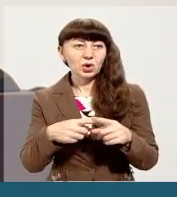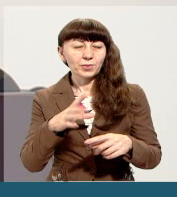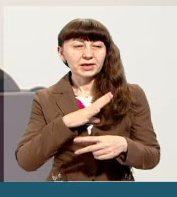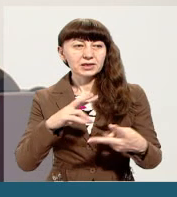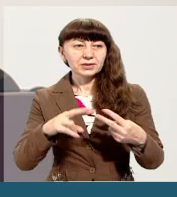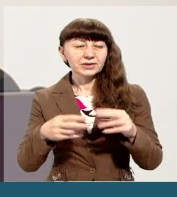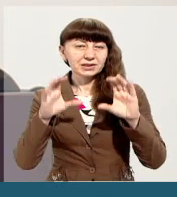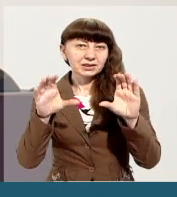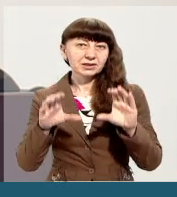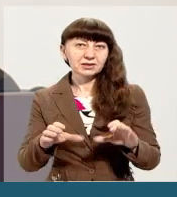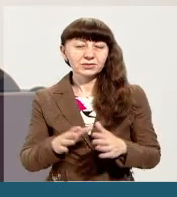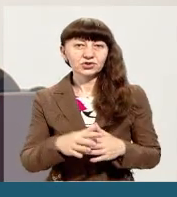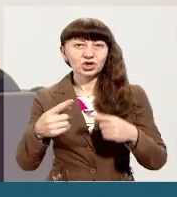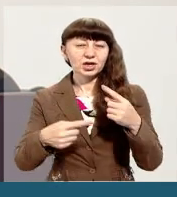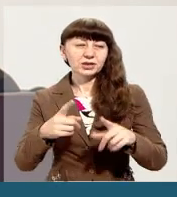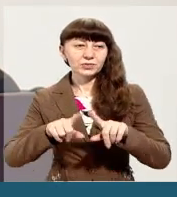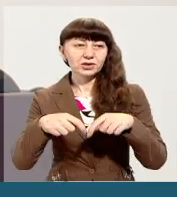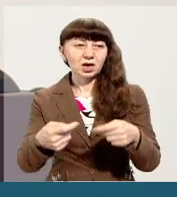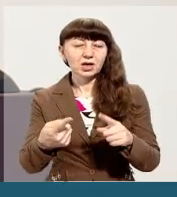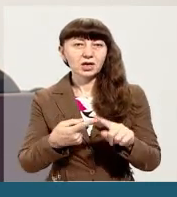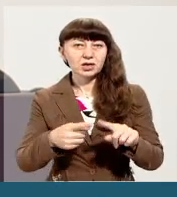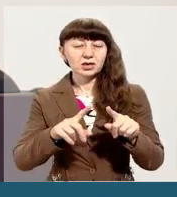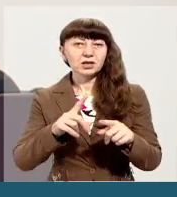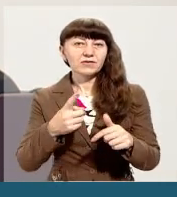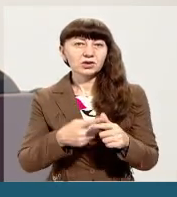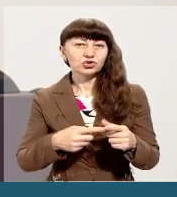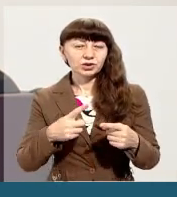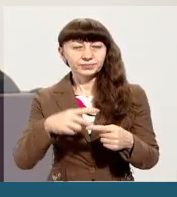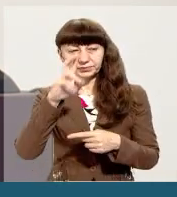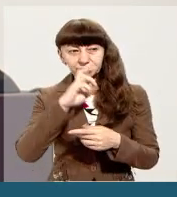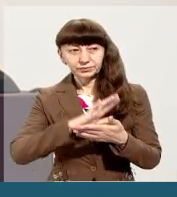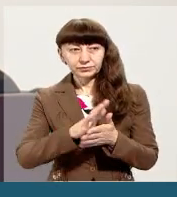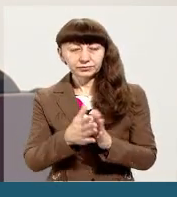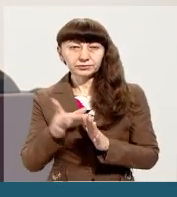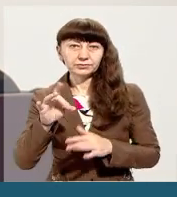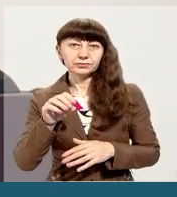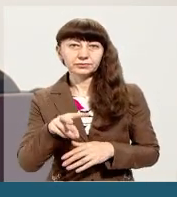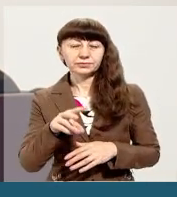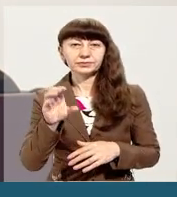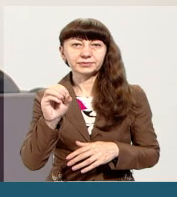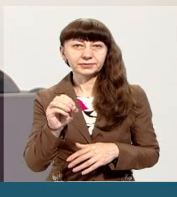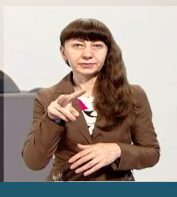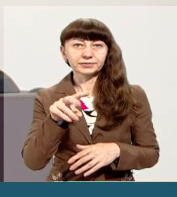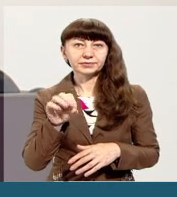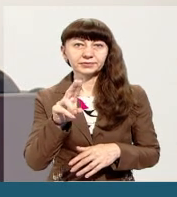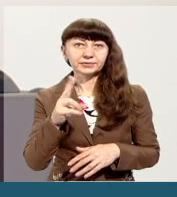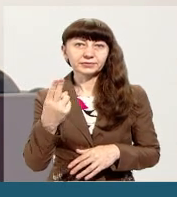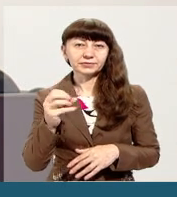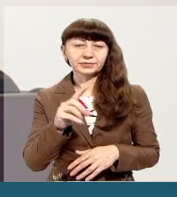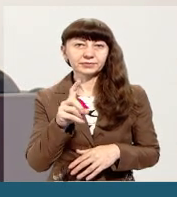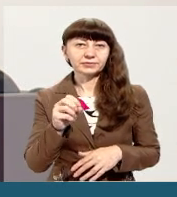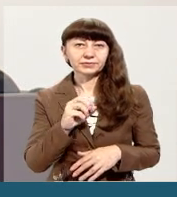изменен законодательством путем передачи функций по оказанию первого этапа госуслуги на портале Е-лицензирования отделу